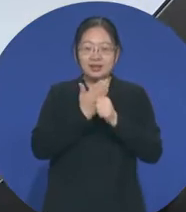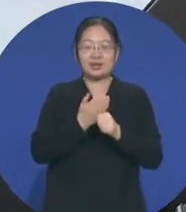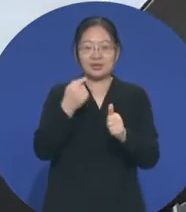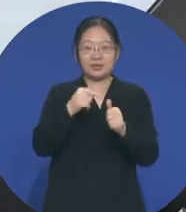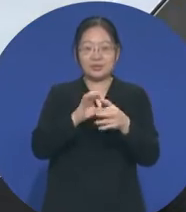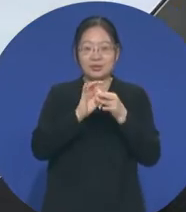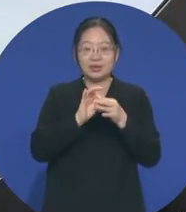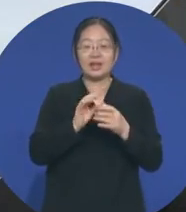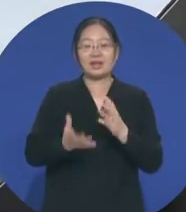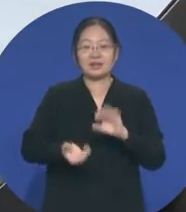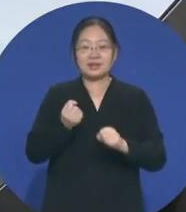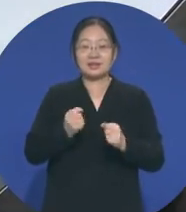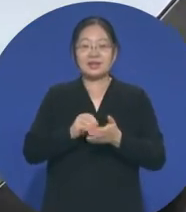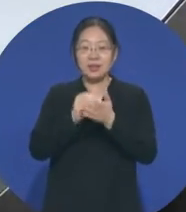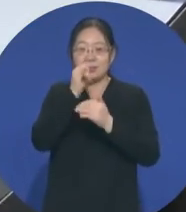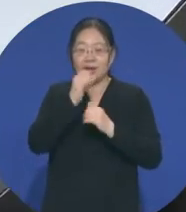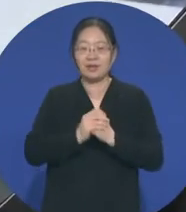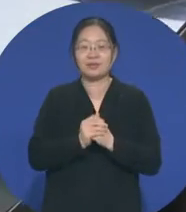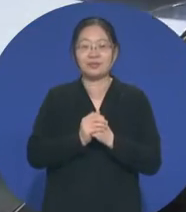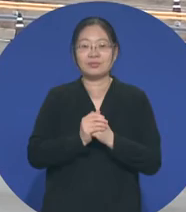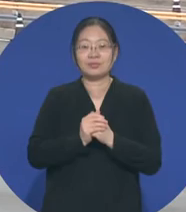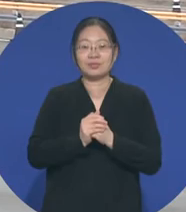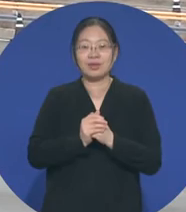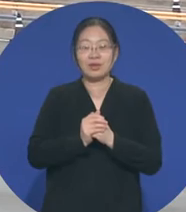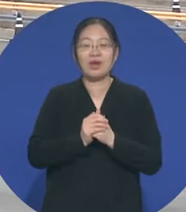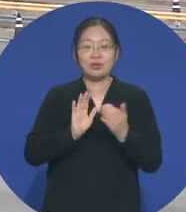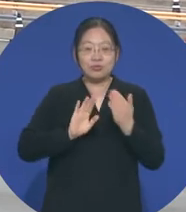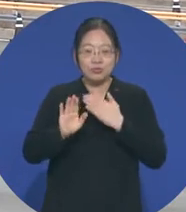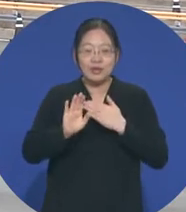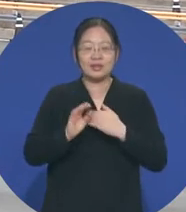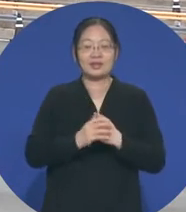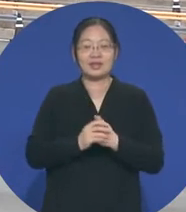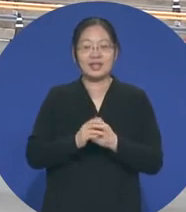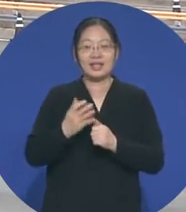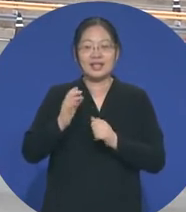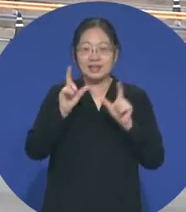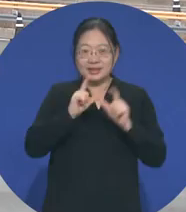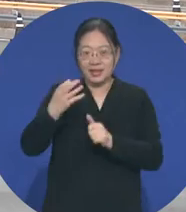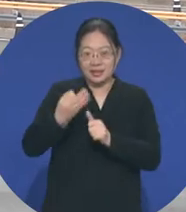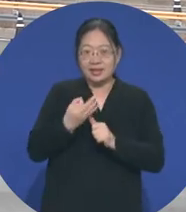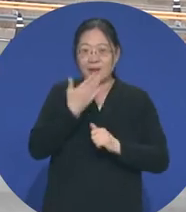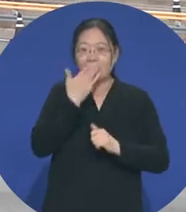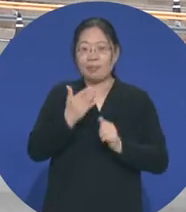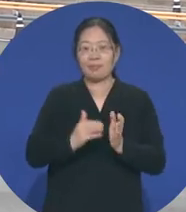가능하며 운수회사 연수 교육 후에는 생계 지원비도 받을 수 있습니다